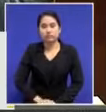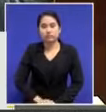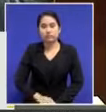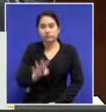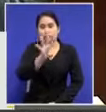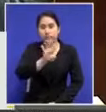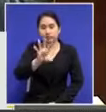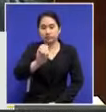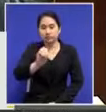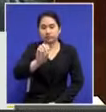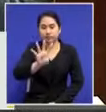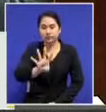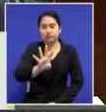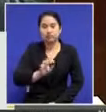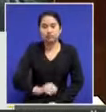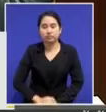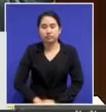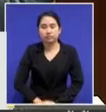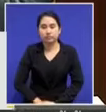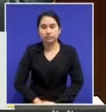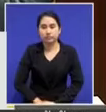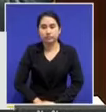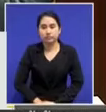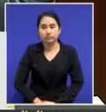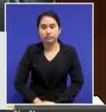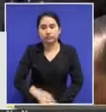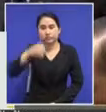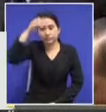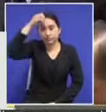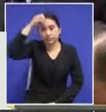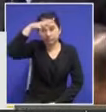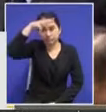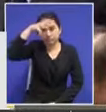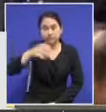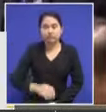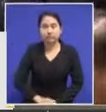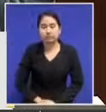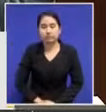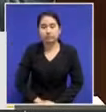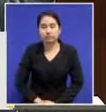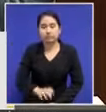454นางลินดาเชิดชัย คุณธนาธรจึงรุ่งเรืองกิจค่ะ